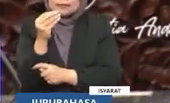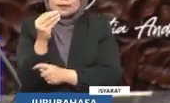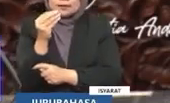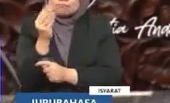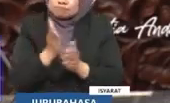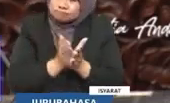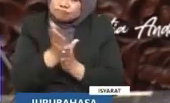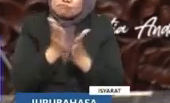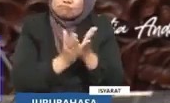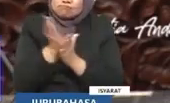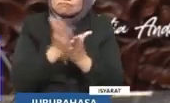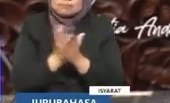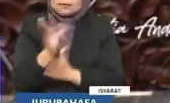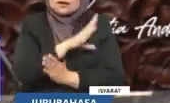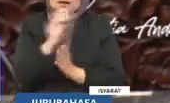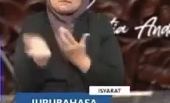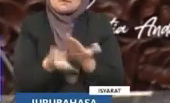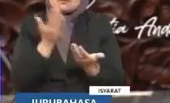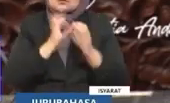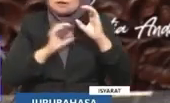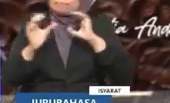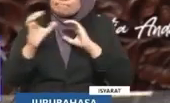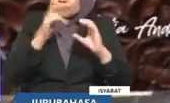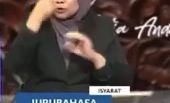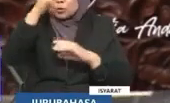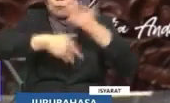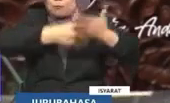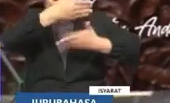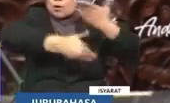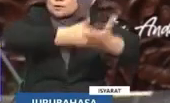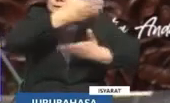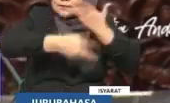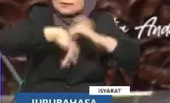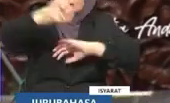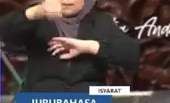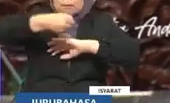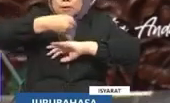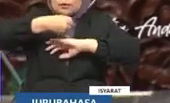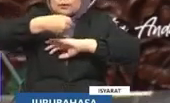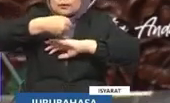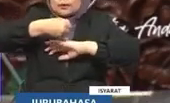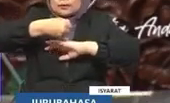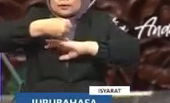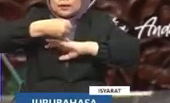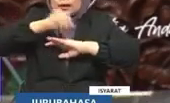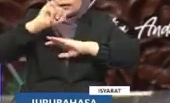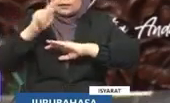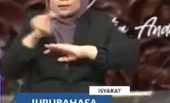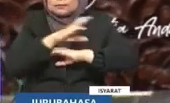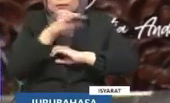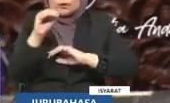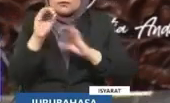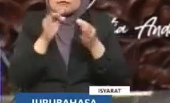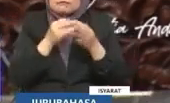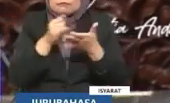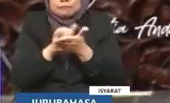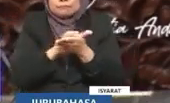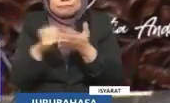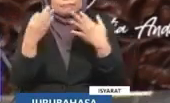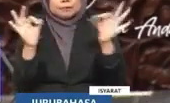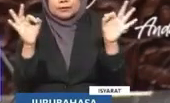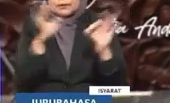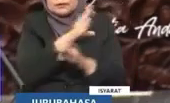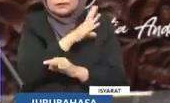beberapa langsungan memudah cara proses impor id melalui penumbuhan V permit